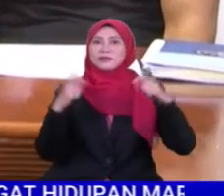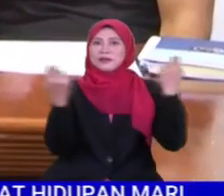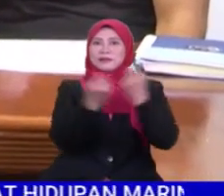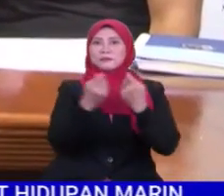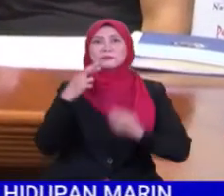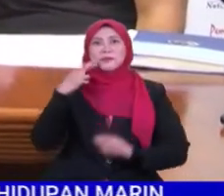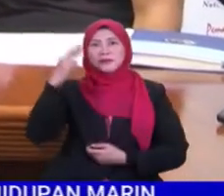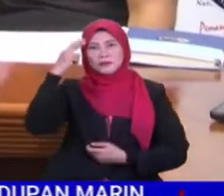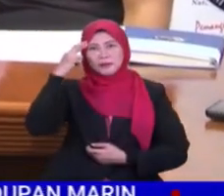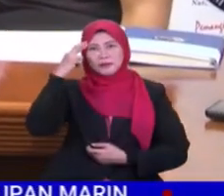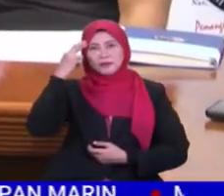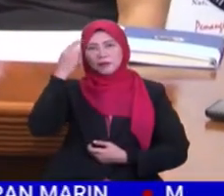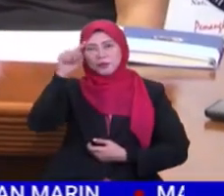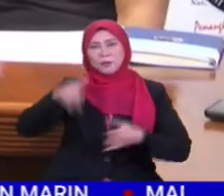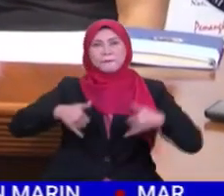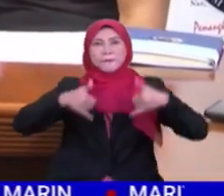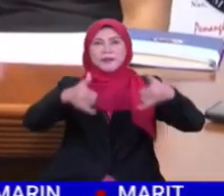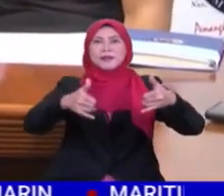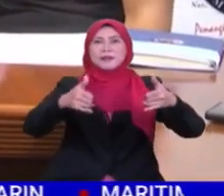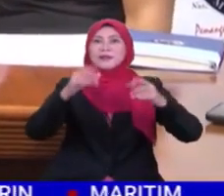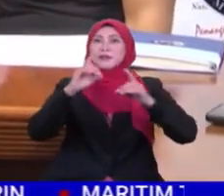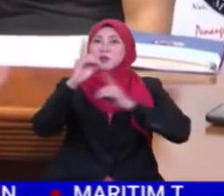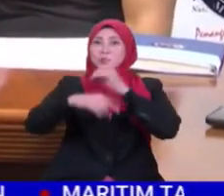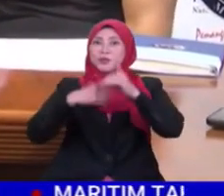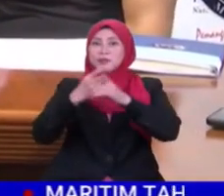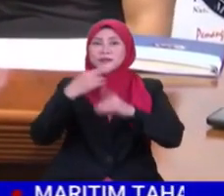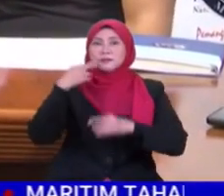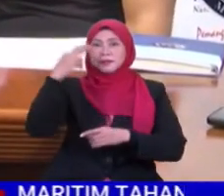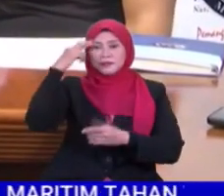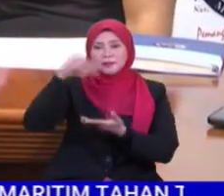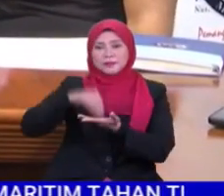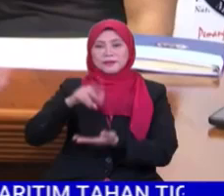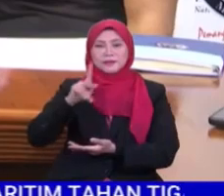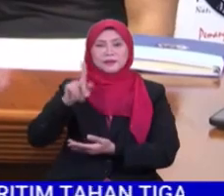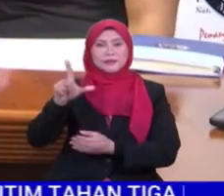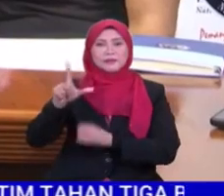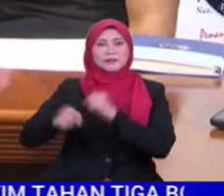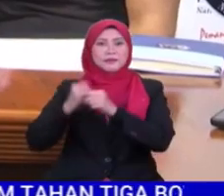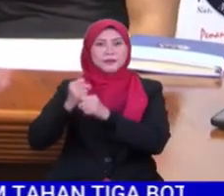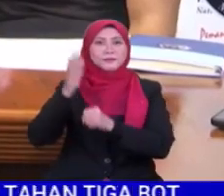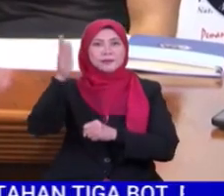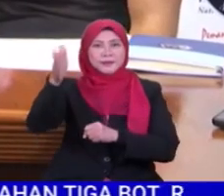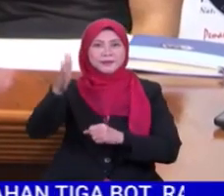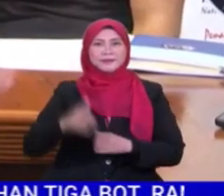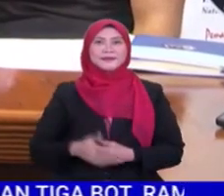skuad remaja menjelang Piala Dunia Remaja yang akan diadakan di Kuala Lumpur tahun depan.